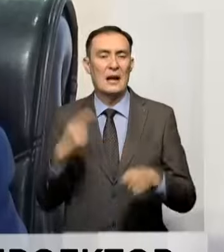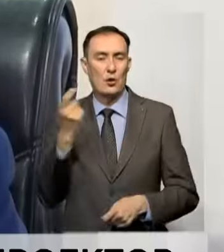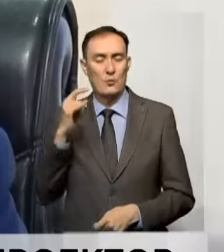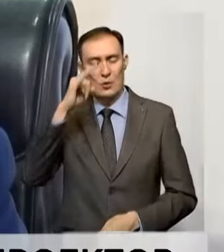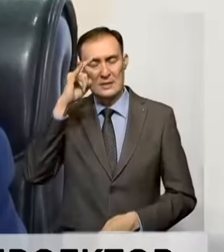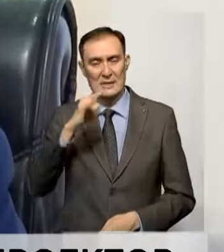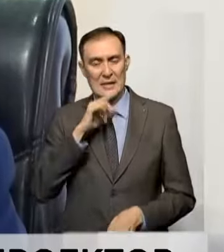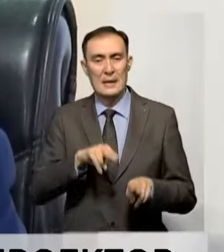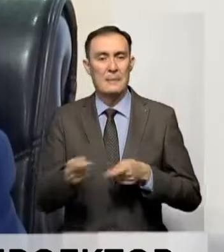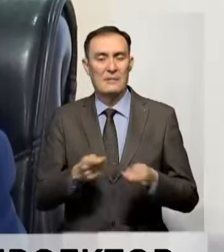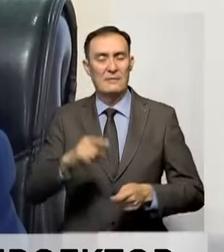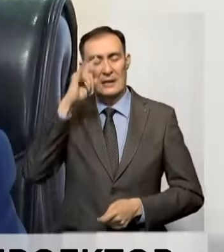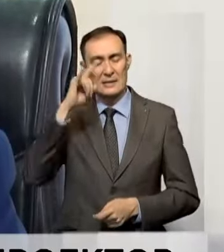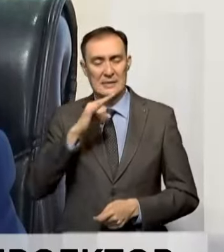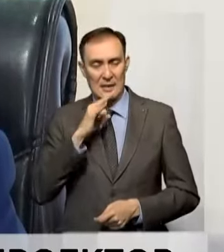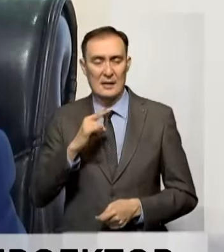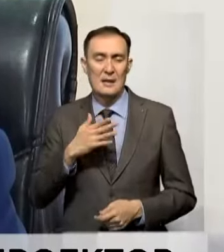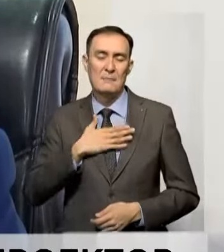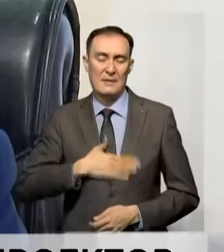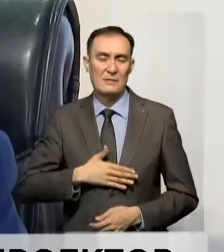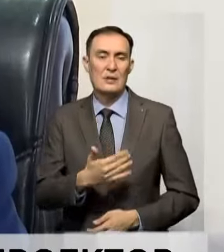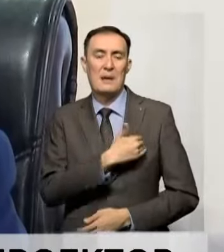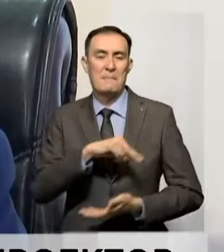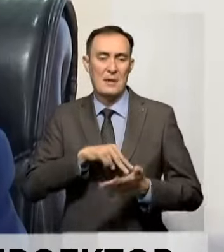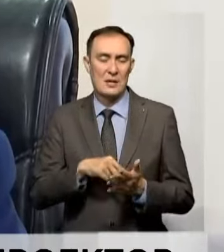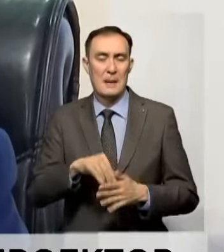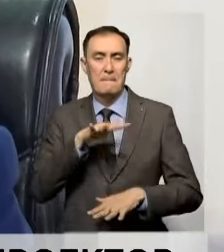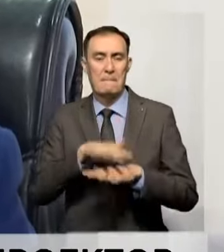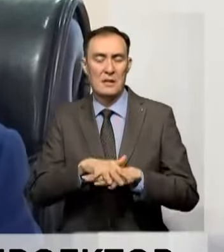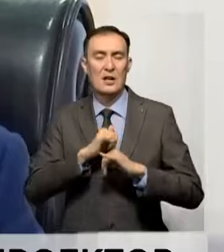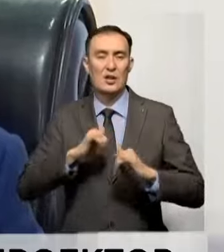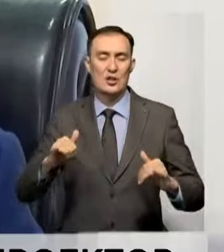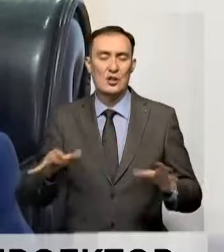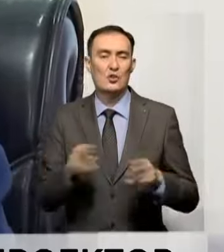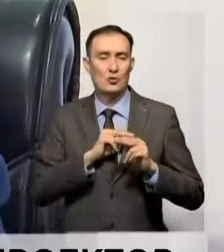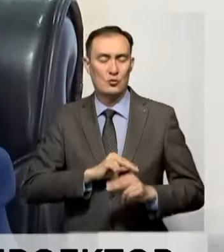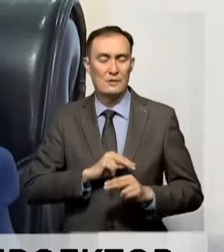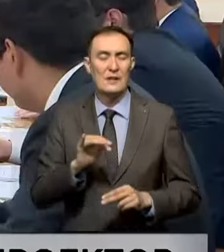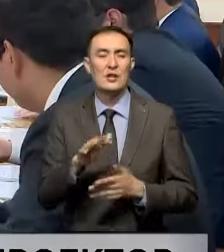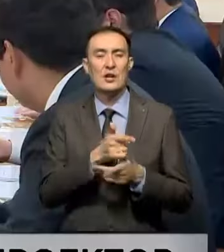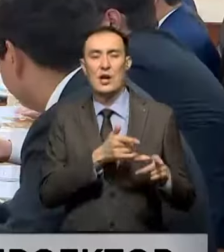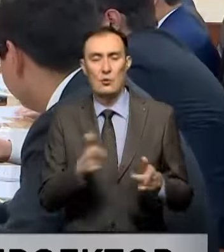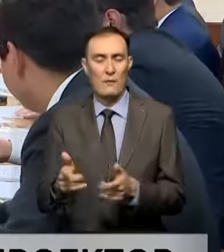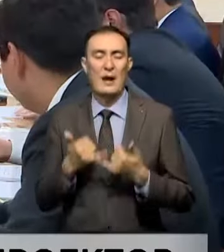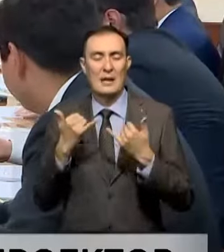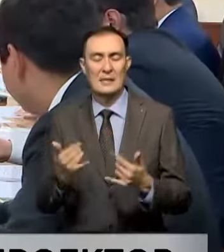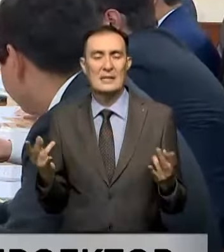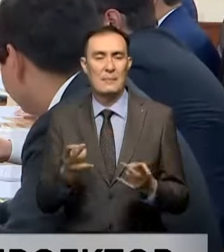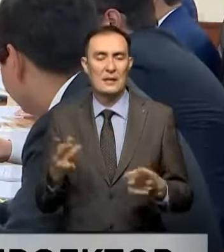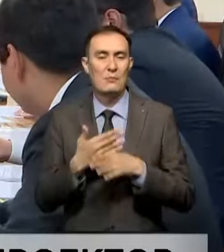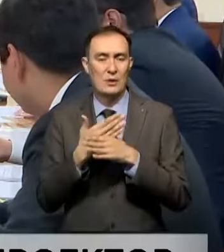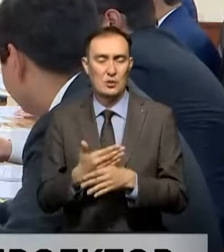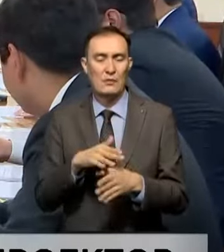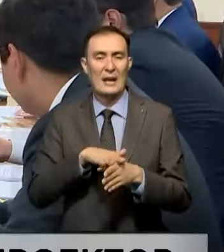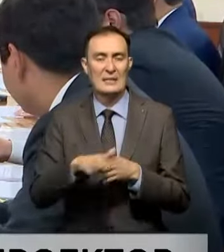Казахстана. Правительство Казахстана приветствует намерение банка расширить горизонты сотрудничества и готово оказывать необходимую поддержку